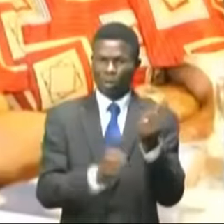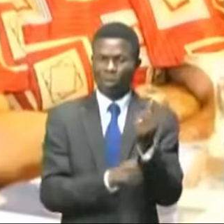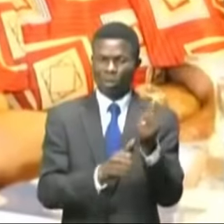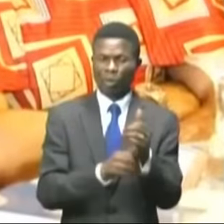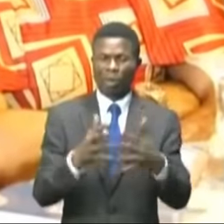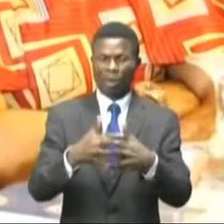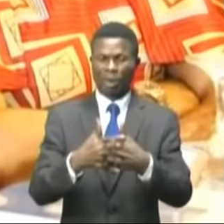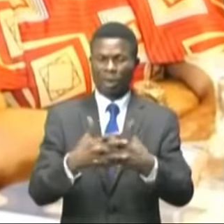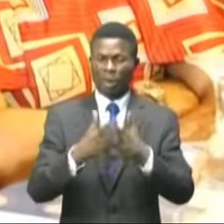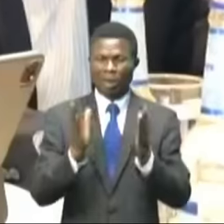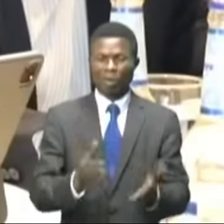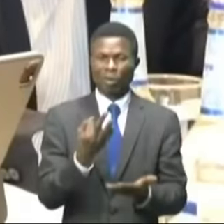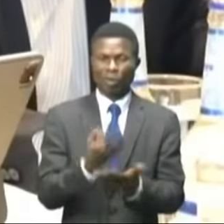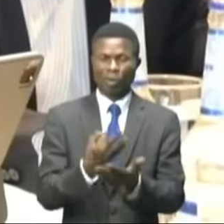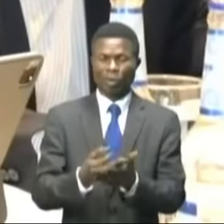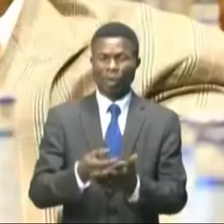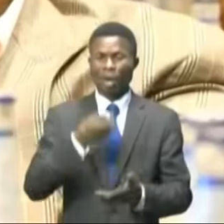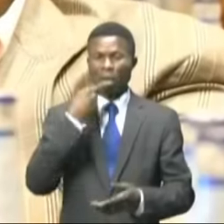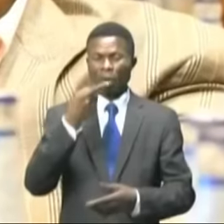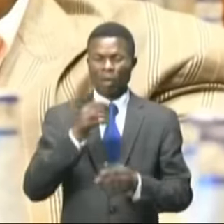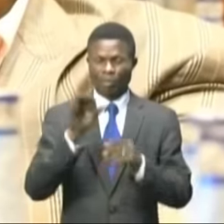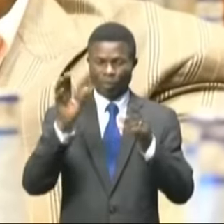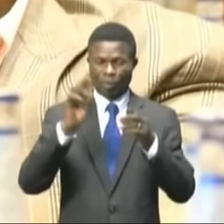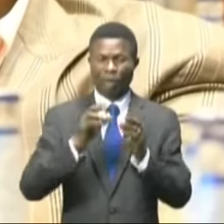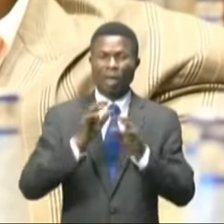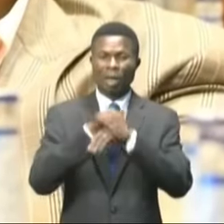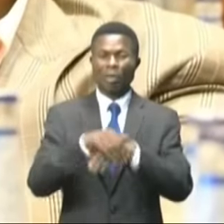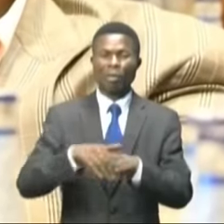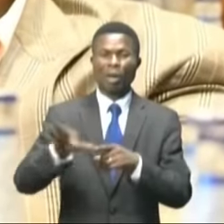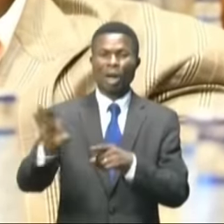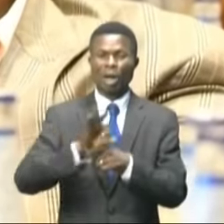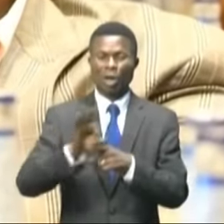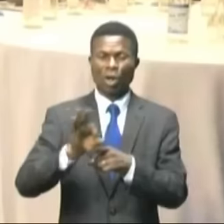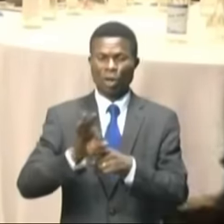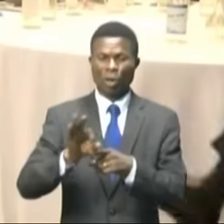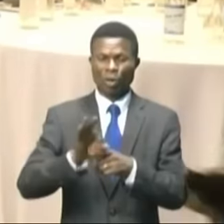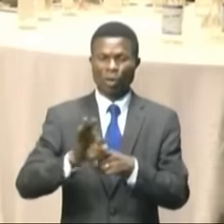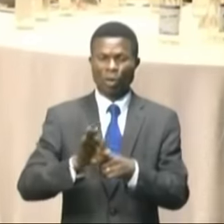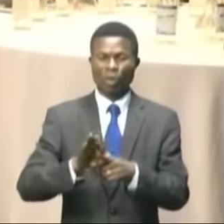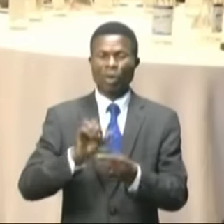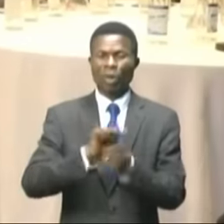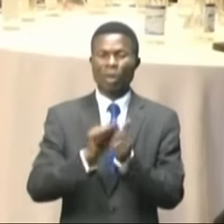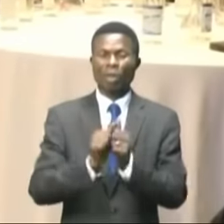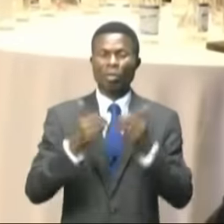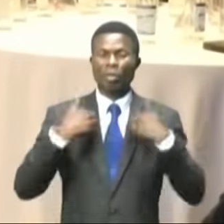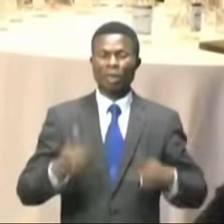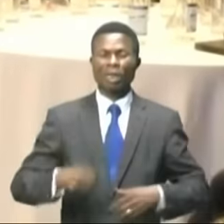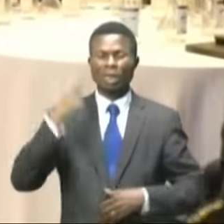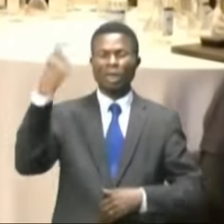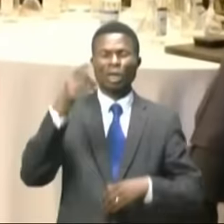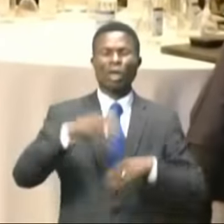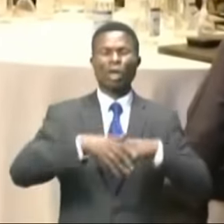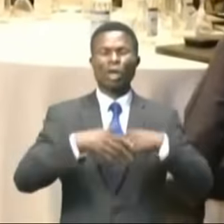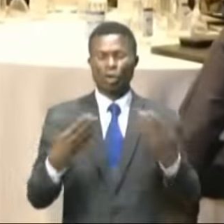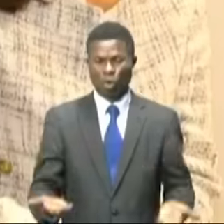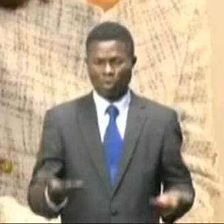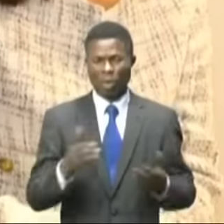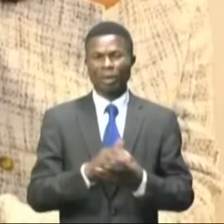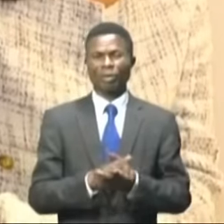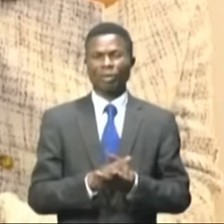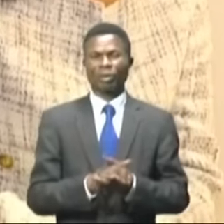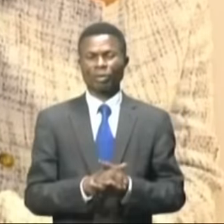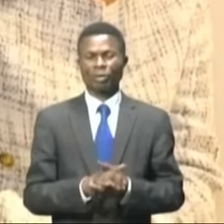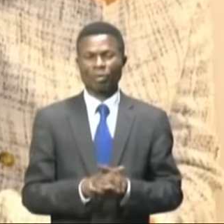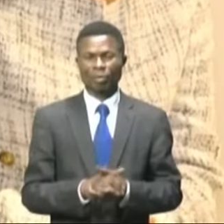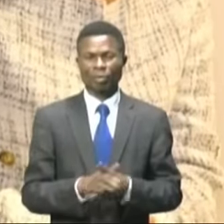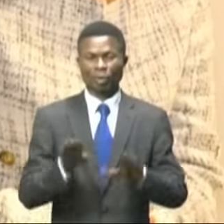partenaires financiers discutent dans un forum national sur les financements de la santé et couverture santé universelle.